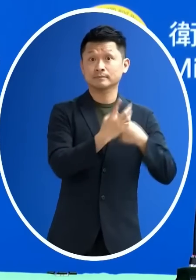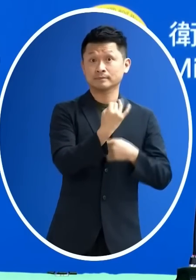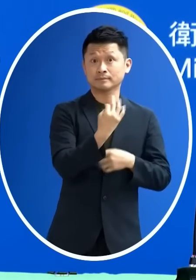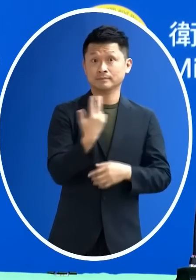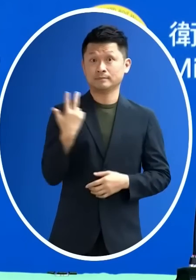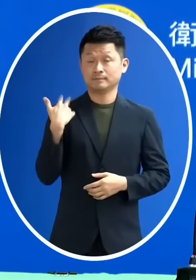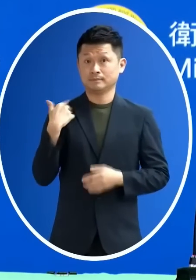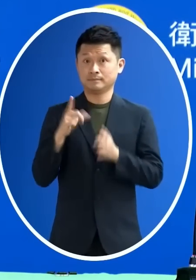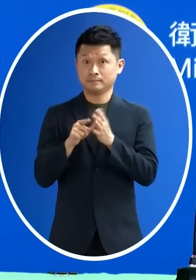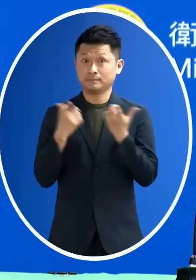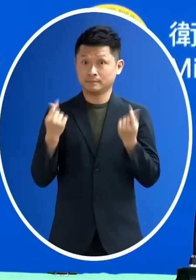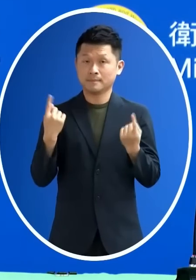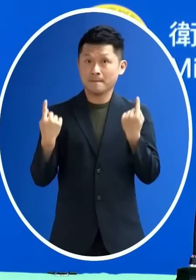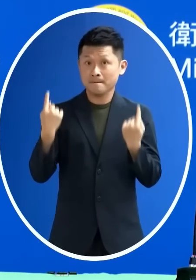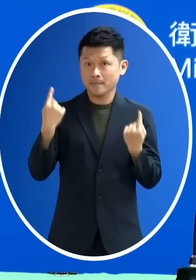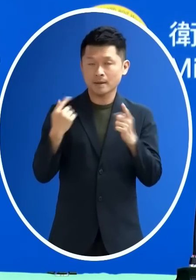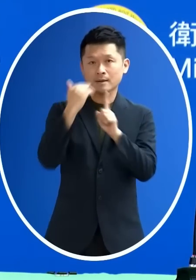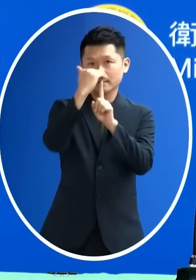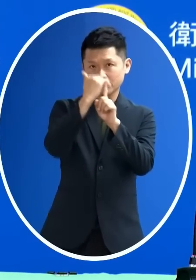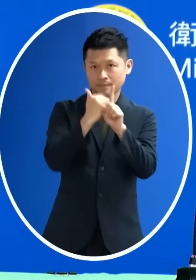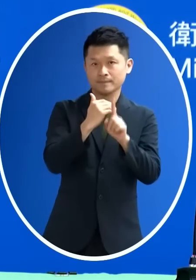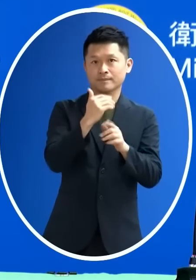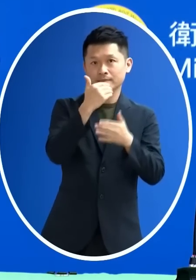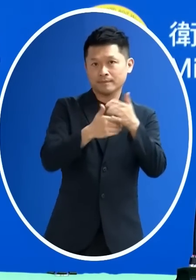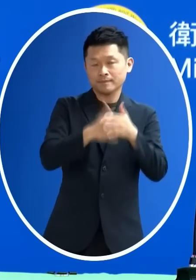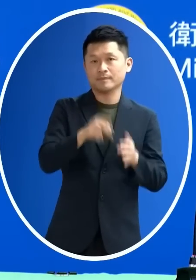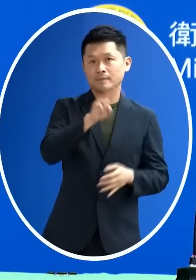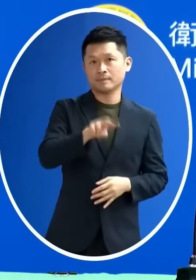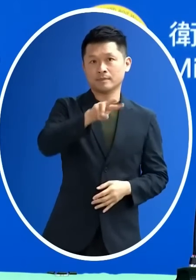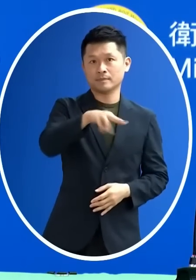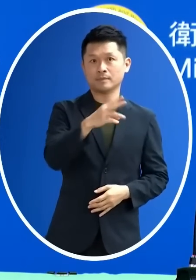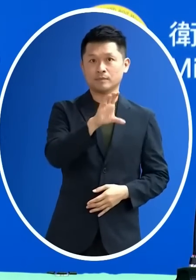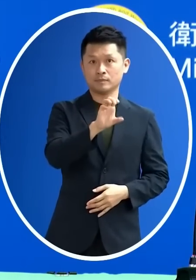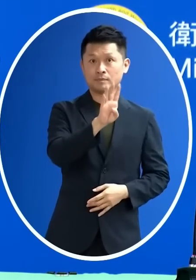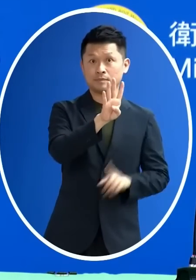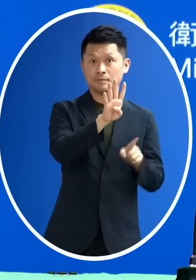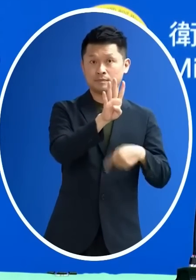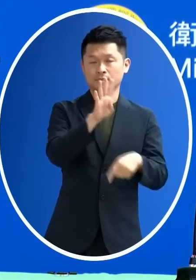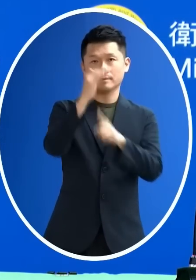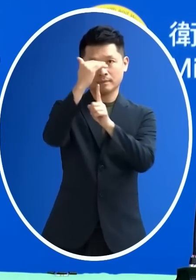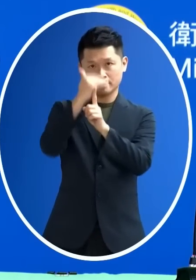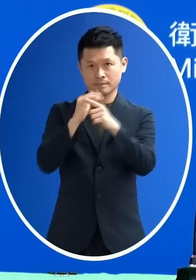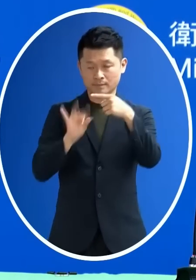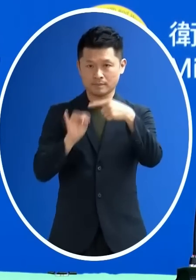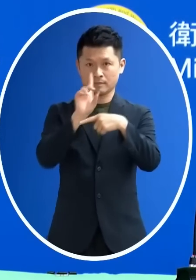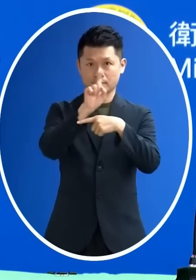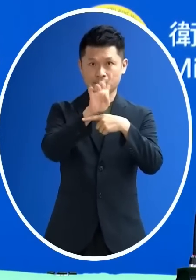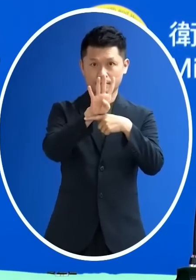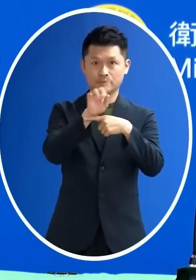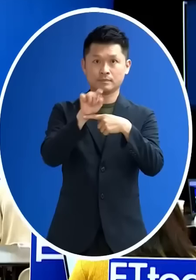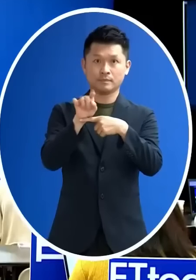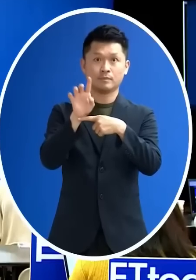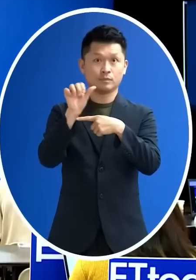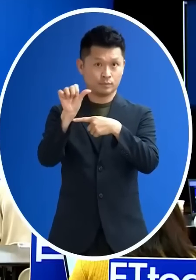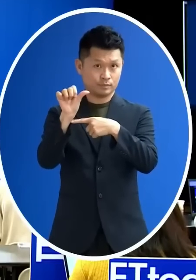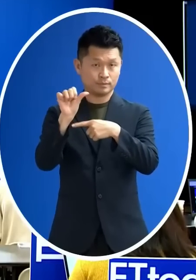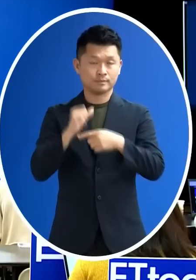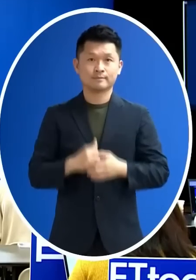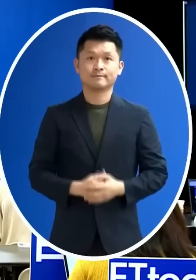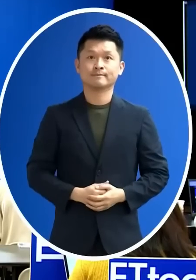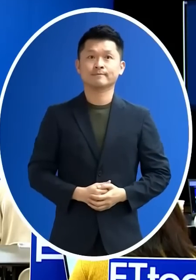周同期相比啊，下降了2394例，也下降了这个14.5% 啊以上。